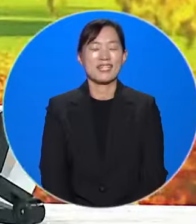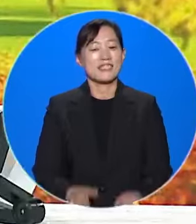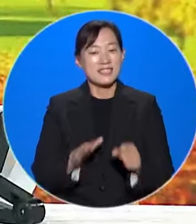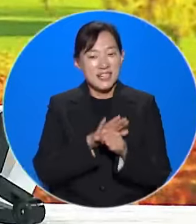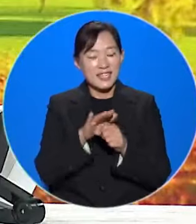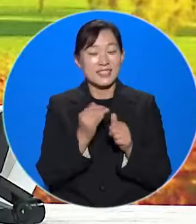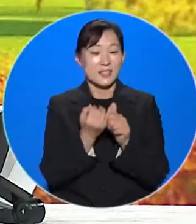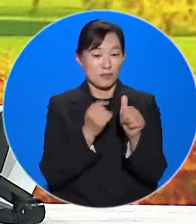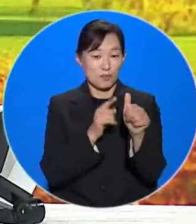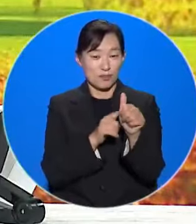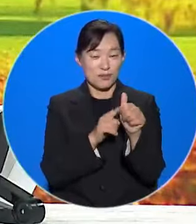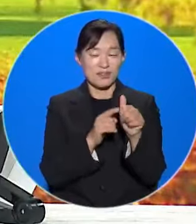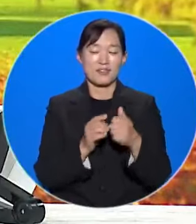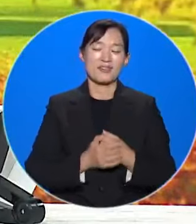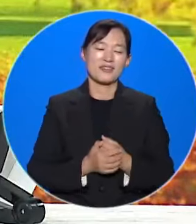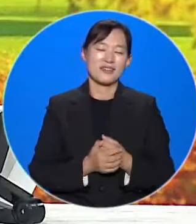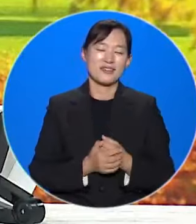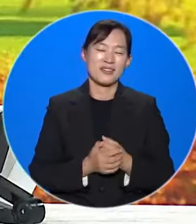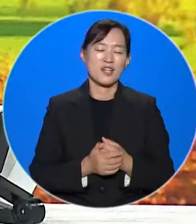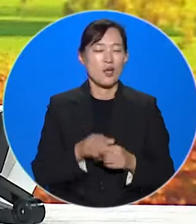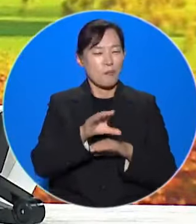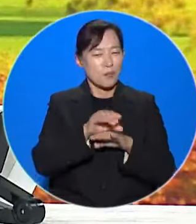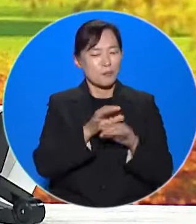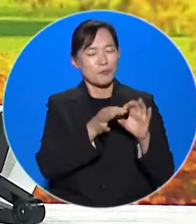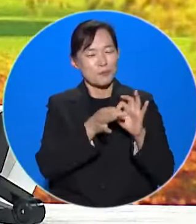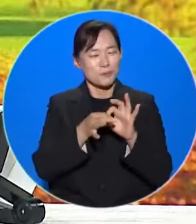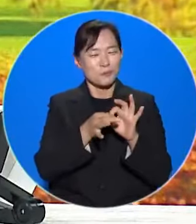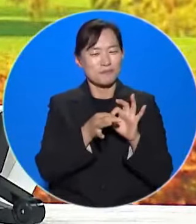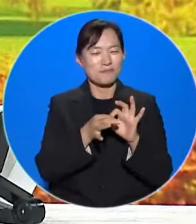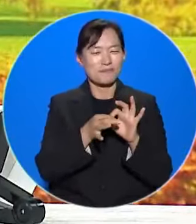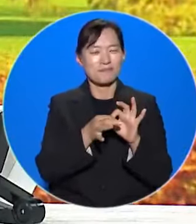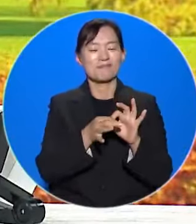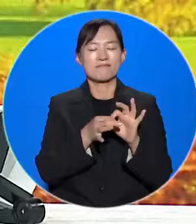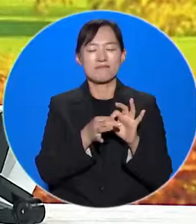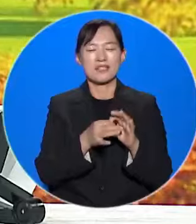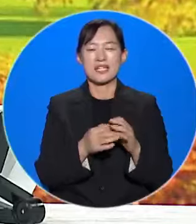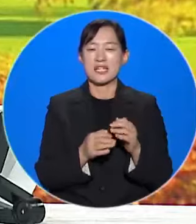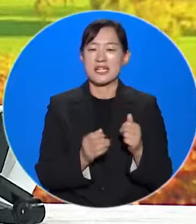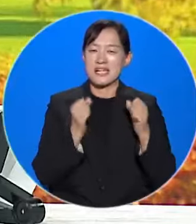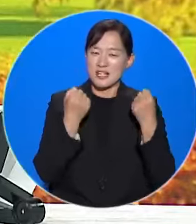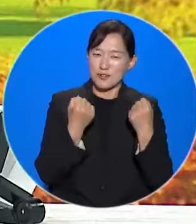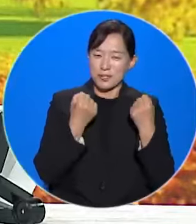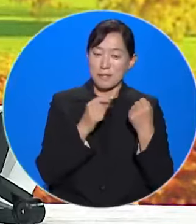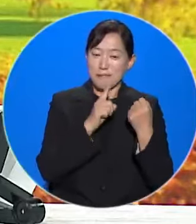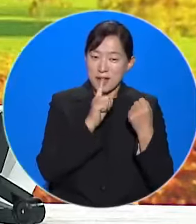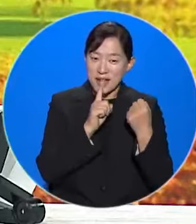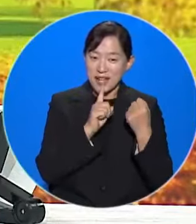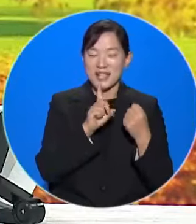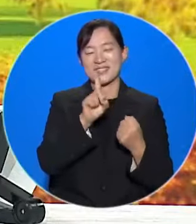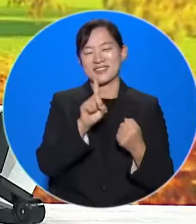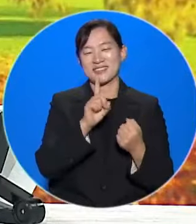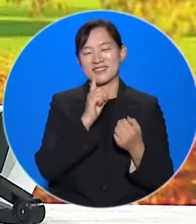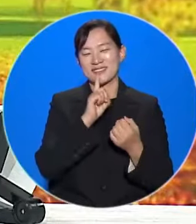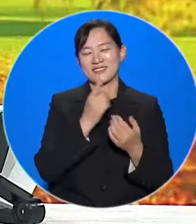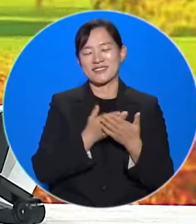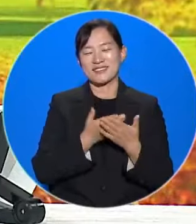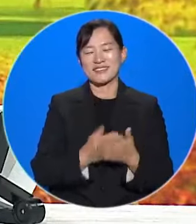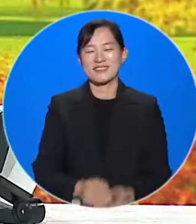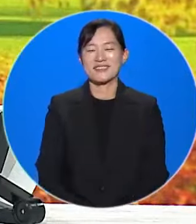사랑하는 남편분에게 네. 그래도 이 방송을 통해서 네. 응원의 말씀 한마디만 전해주세요.